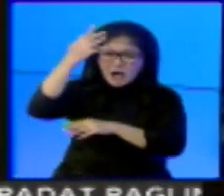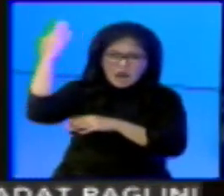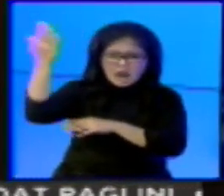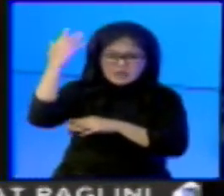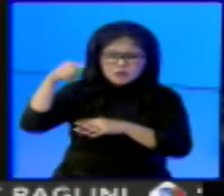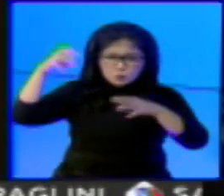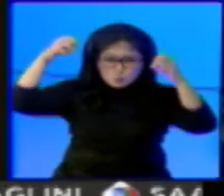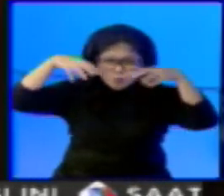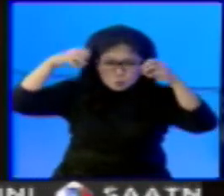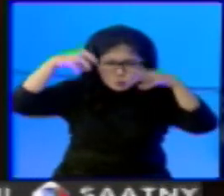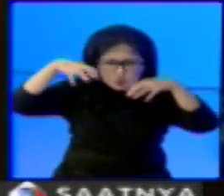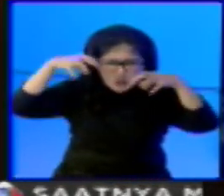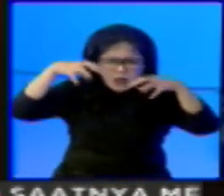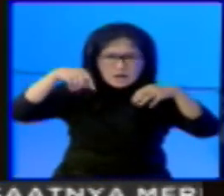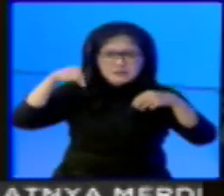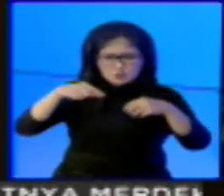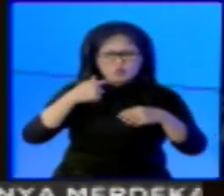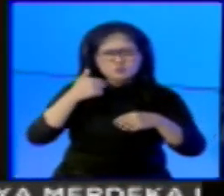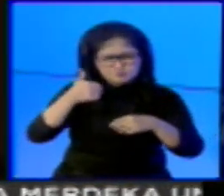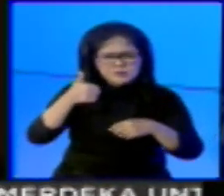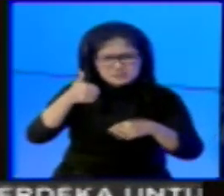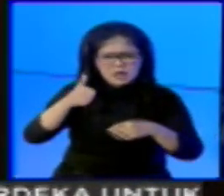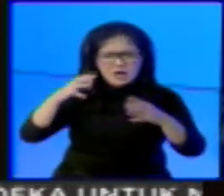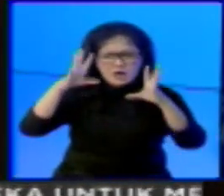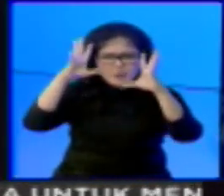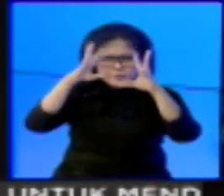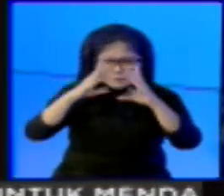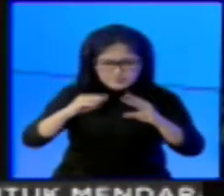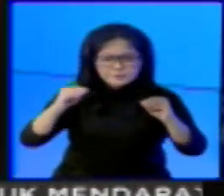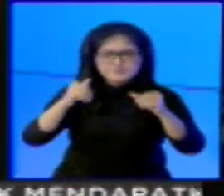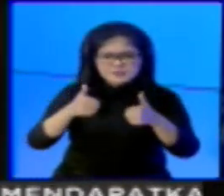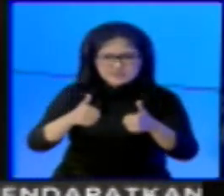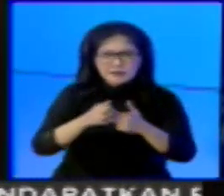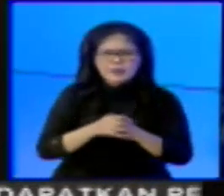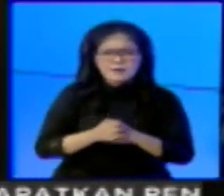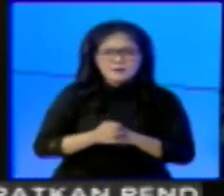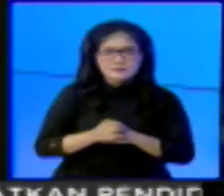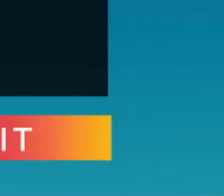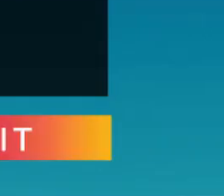Tim Liputan iNews melaporkan.